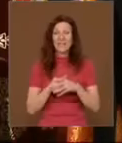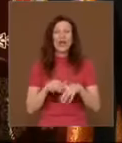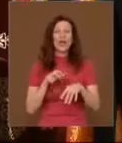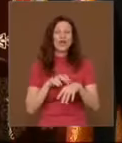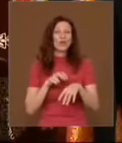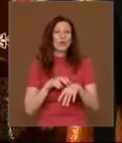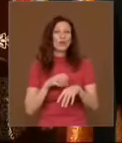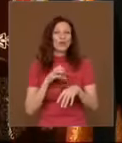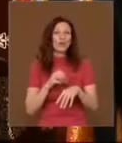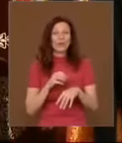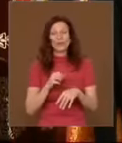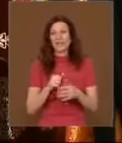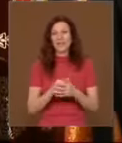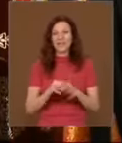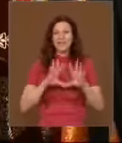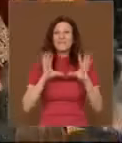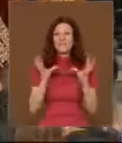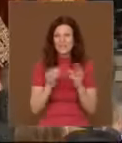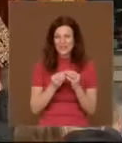Доростолски митрополит Яков.